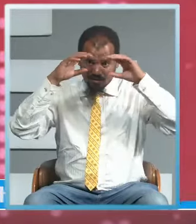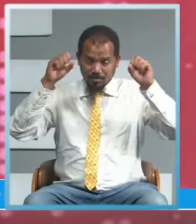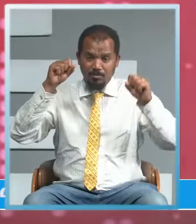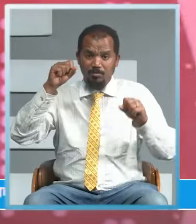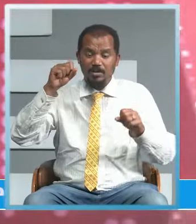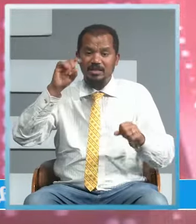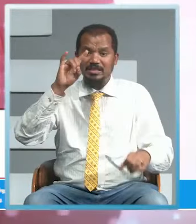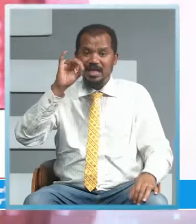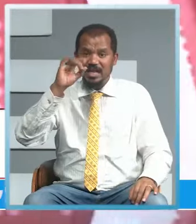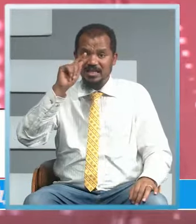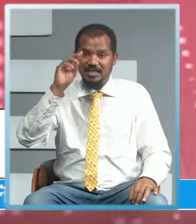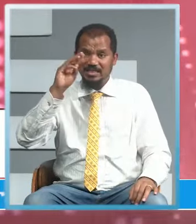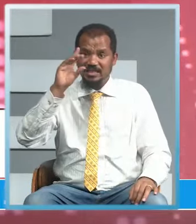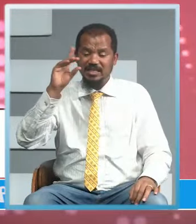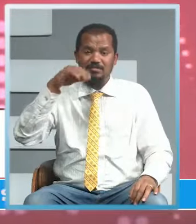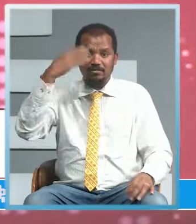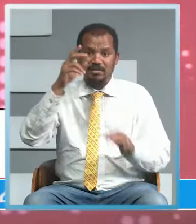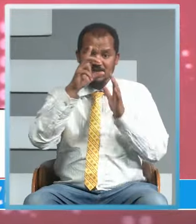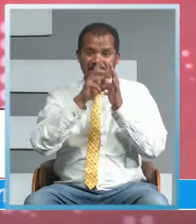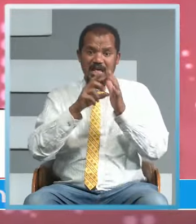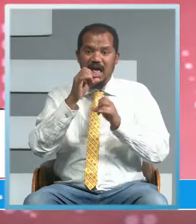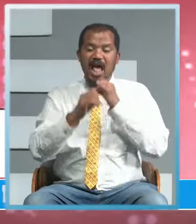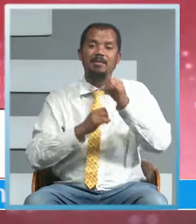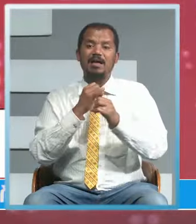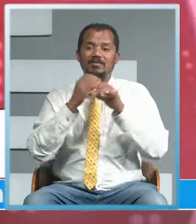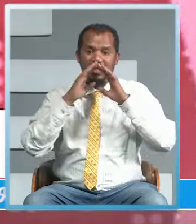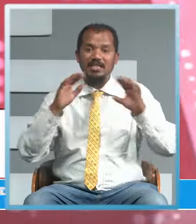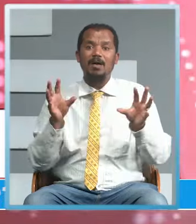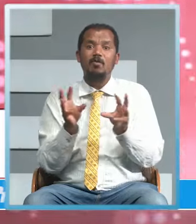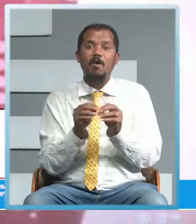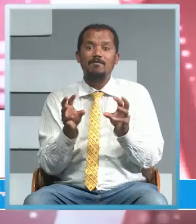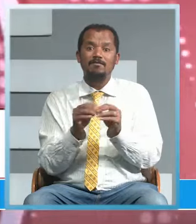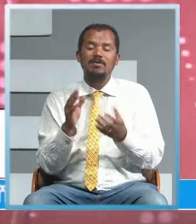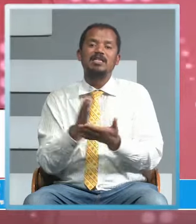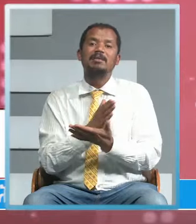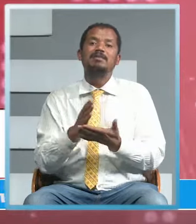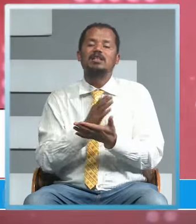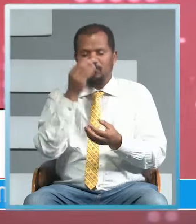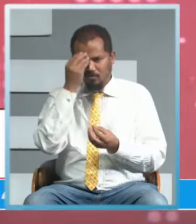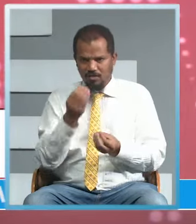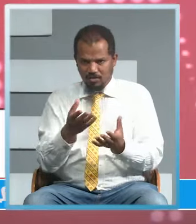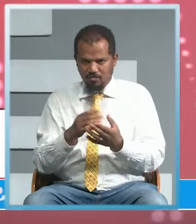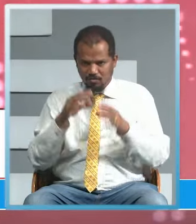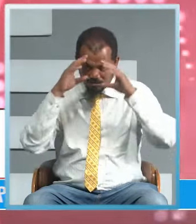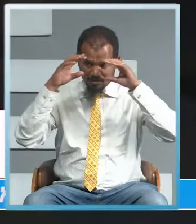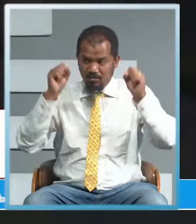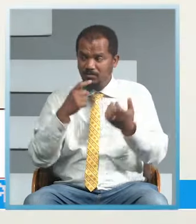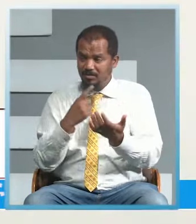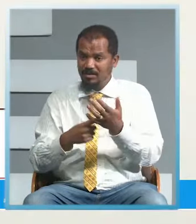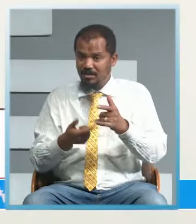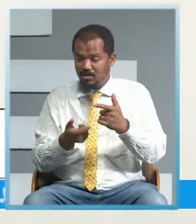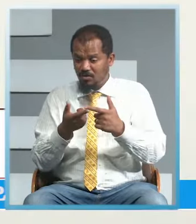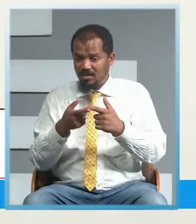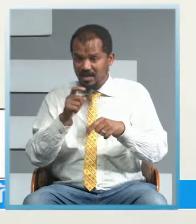የዩክሬን ፕሬዝዳንት ቭላድሚር ዘለንስኪ በመጪው ህዳር በሚካሄደው ዓለም አቀፍ የሰላም ኮንፈረንስ እንደሚሳተፉ አስታወቁ።